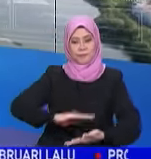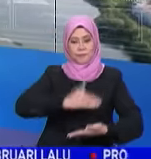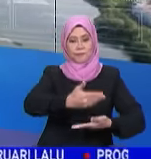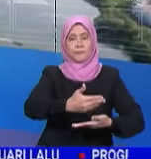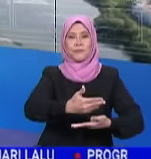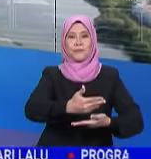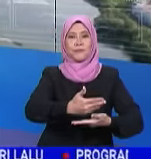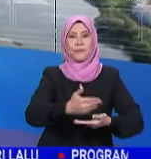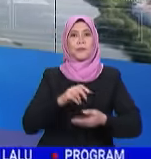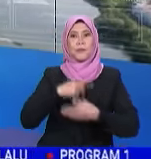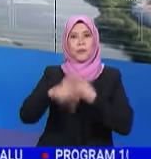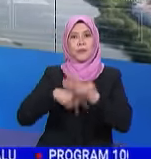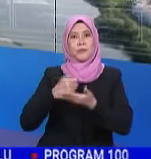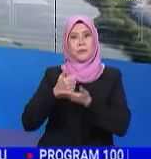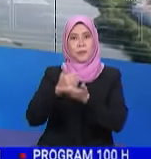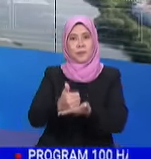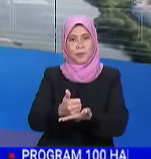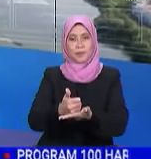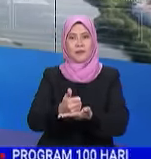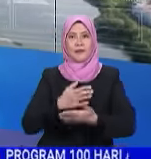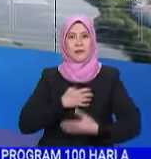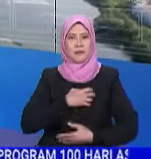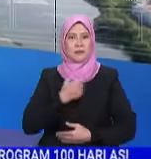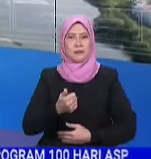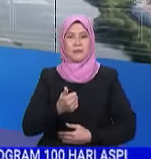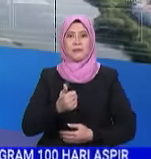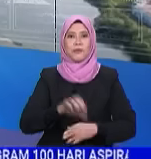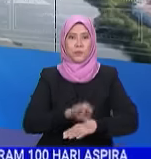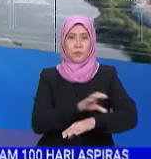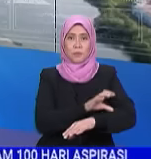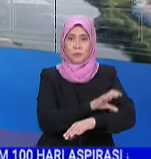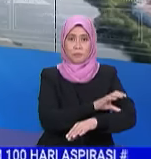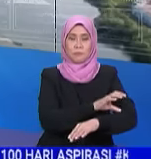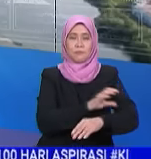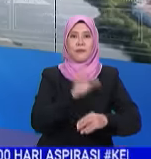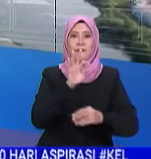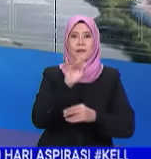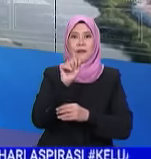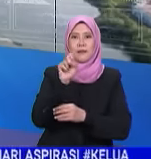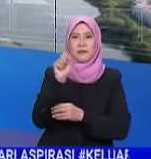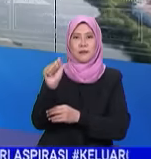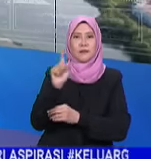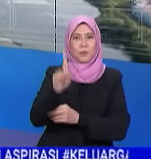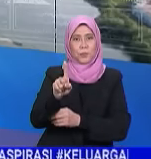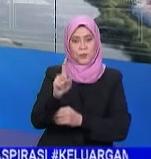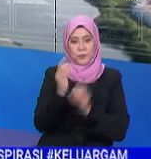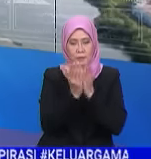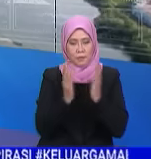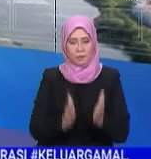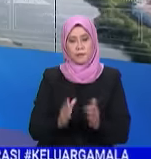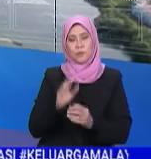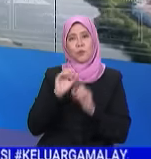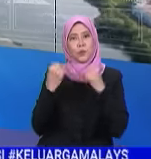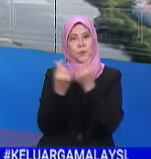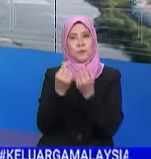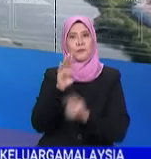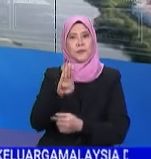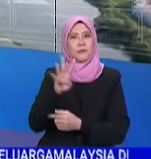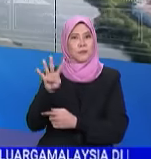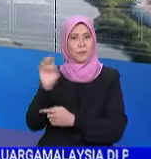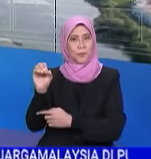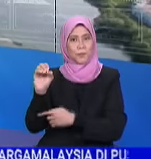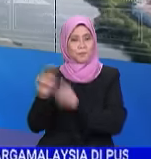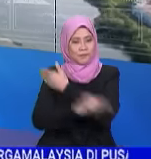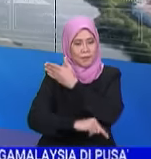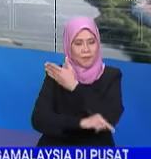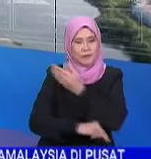bawah program bantuan Ihsan komputer baik fasa 1 kepada pelajar kategori B40 di seluruh Negeri kini